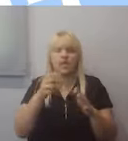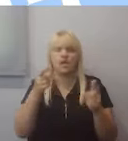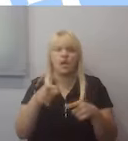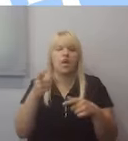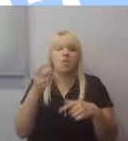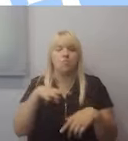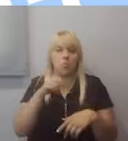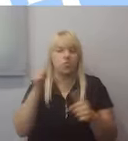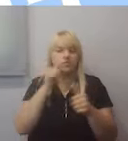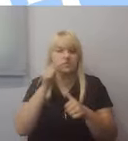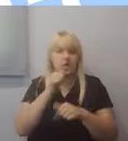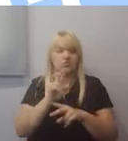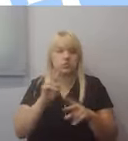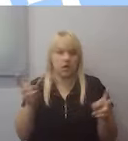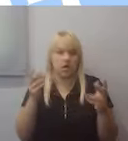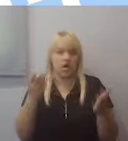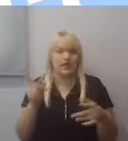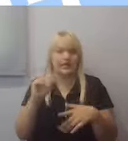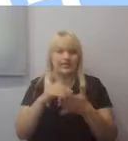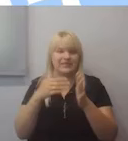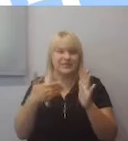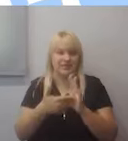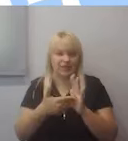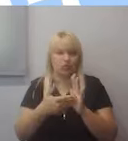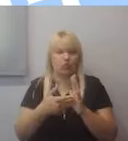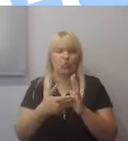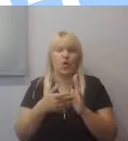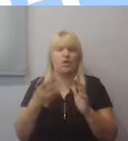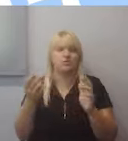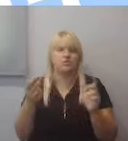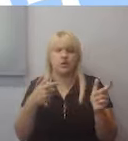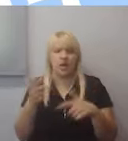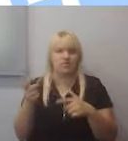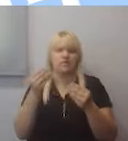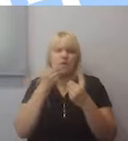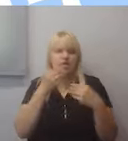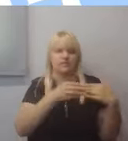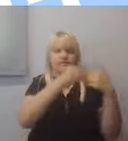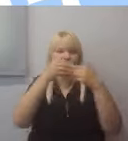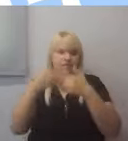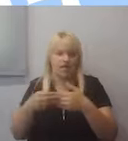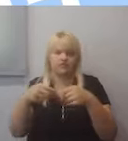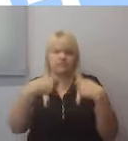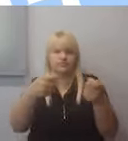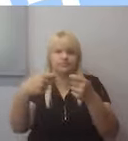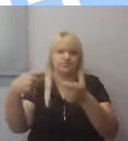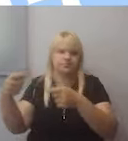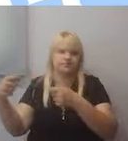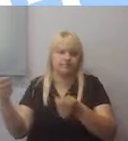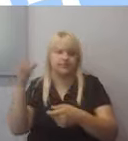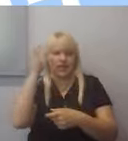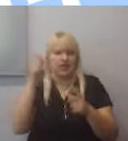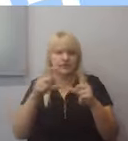kad ir situācijas kur gatavs ēdiens tiek atvests ja uz izglītības iestādi kur tālāk jau viņi